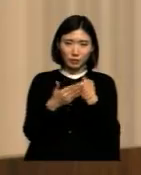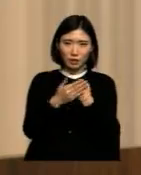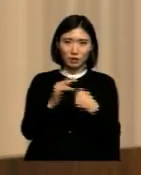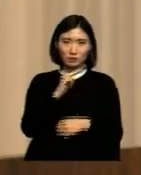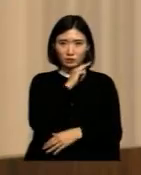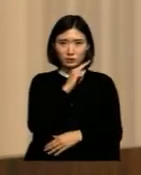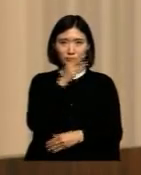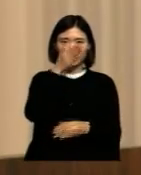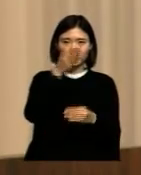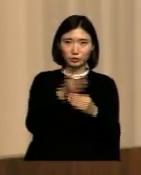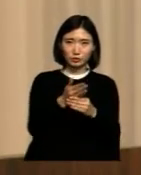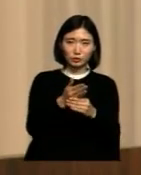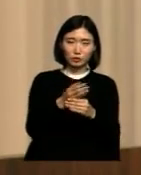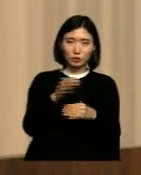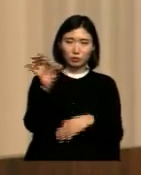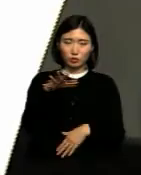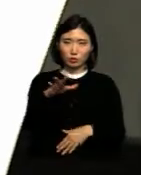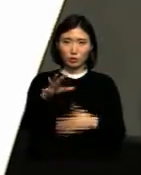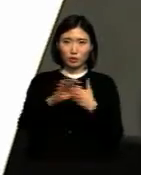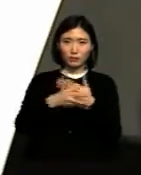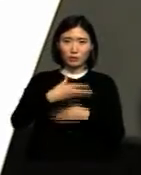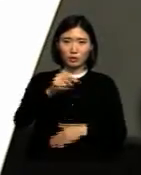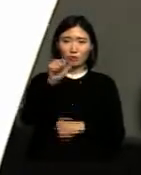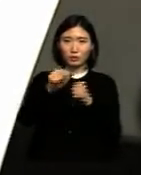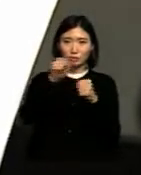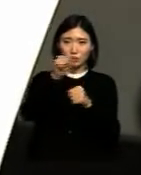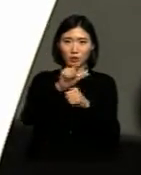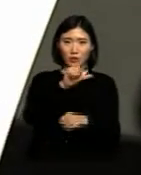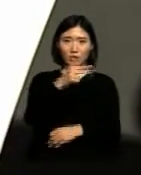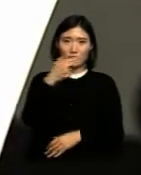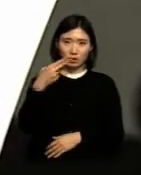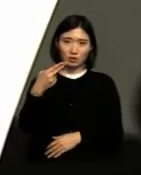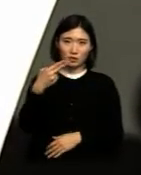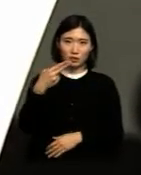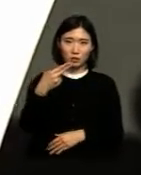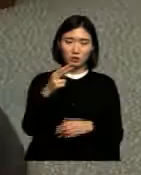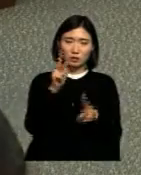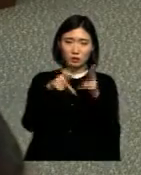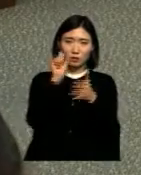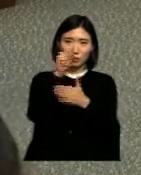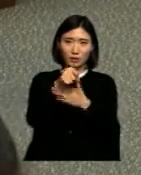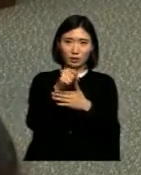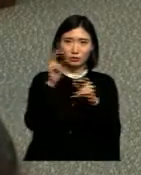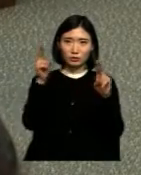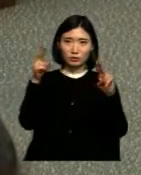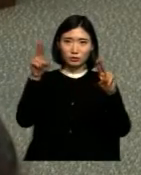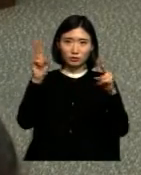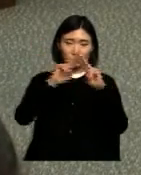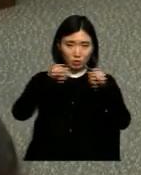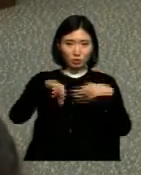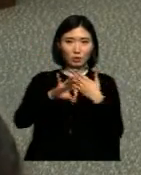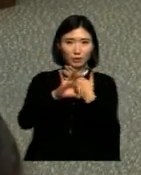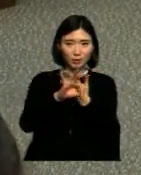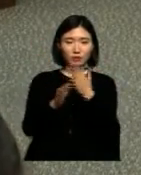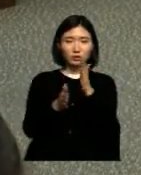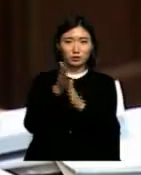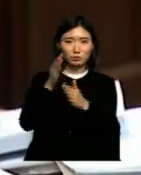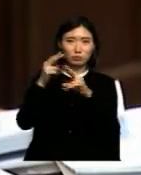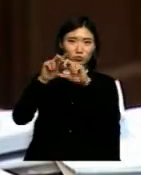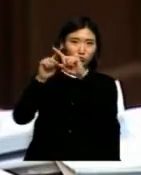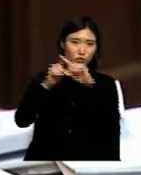불러왔습니다. 무상 임대 기간이 50년이고 LH가 사용 허가를 철회하면 시는 무조건 받아야